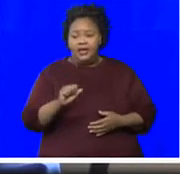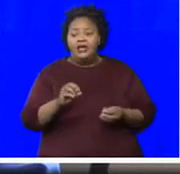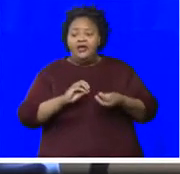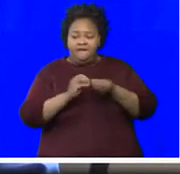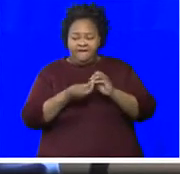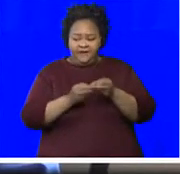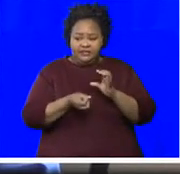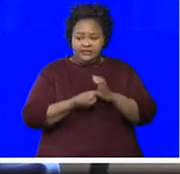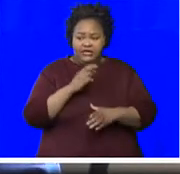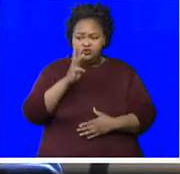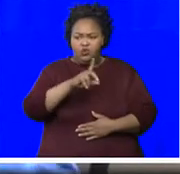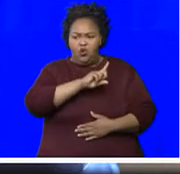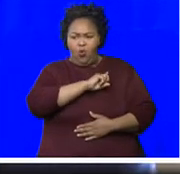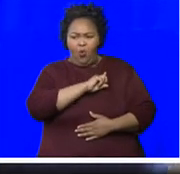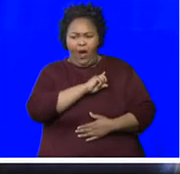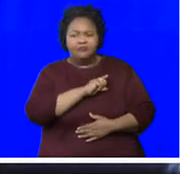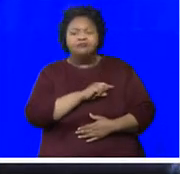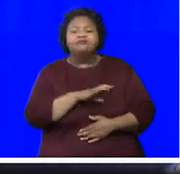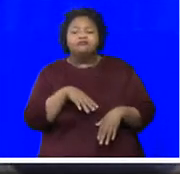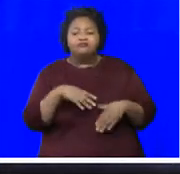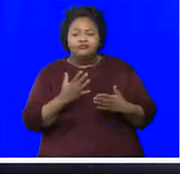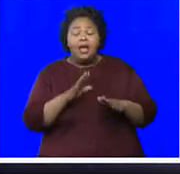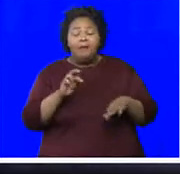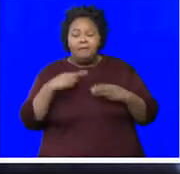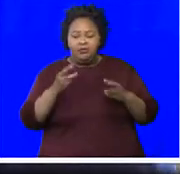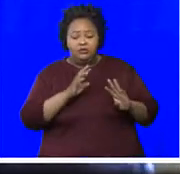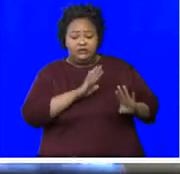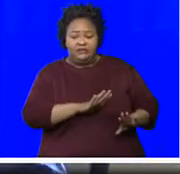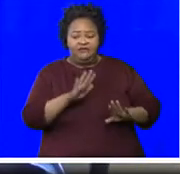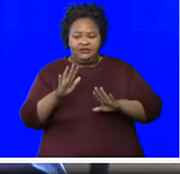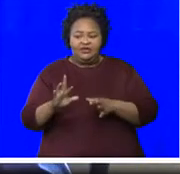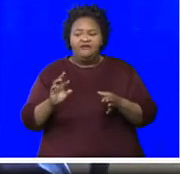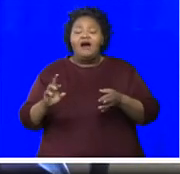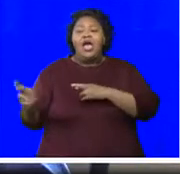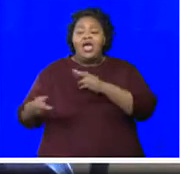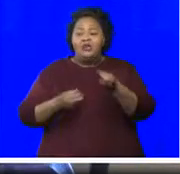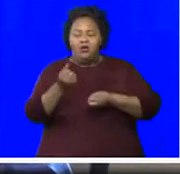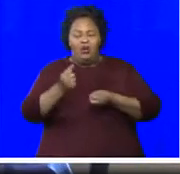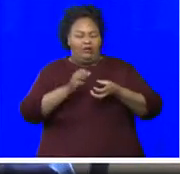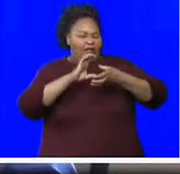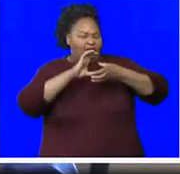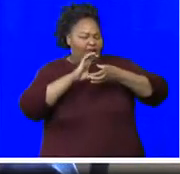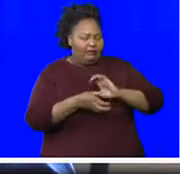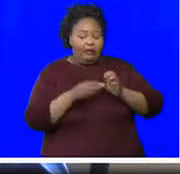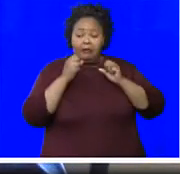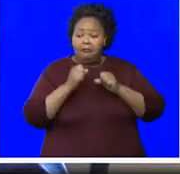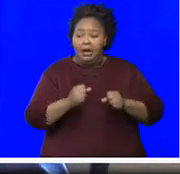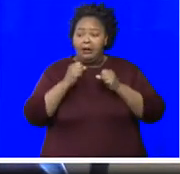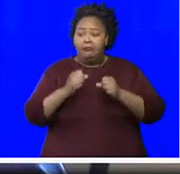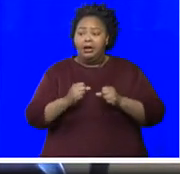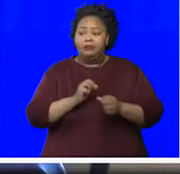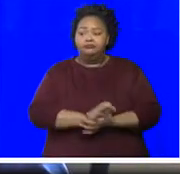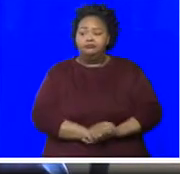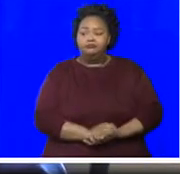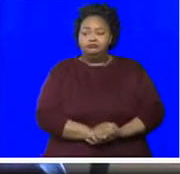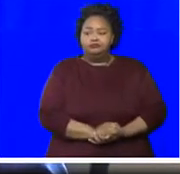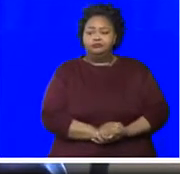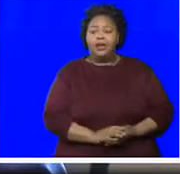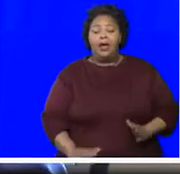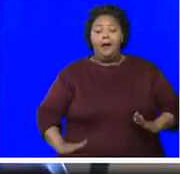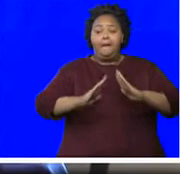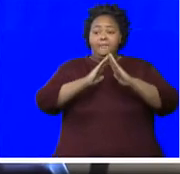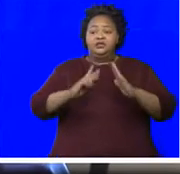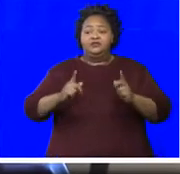leyo akuhambeki kusuke lapha endase steaks from yoshona ledulu sitawubona ke litiko